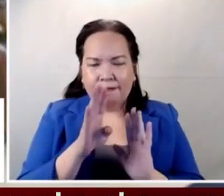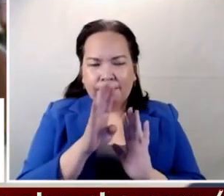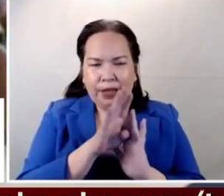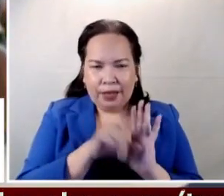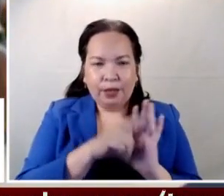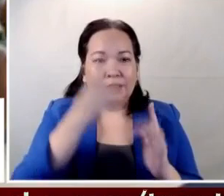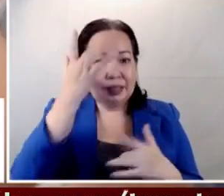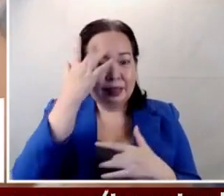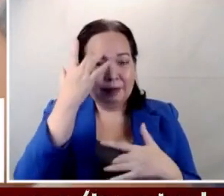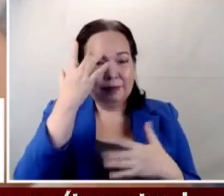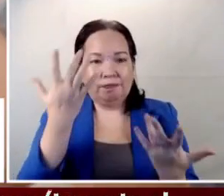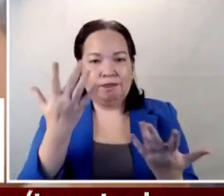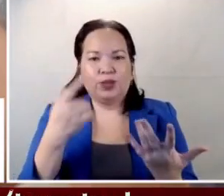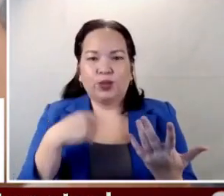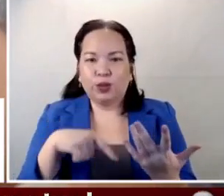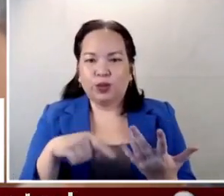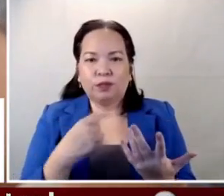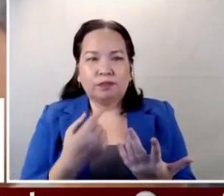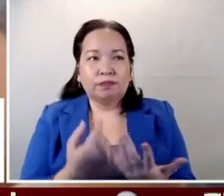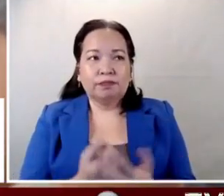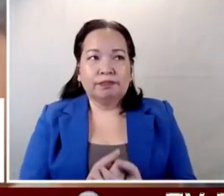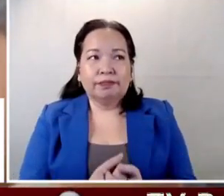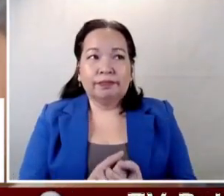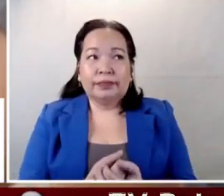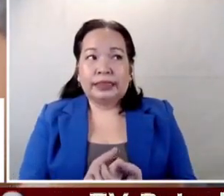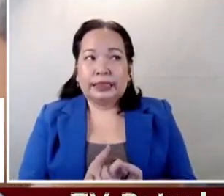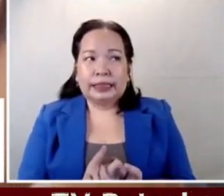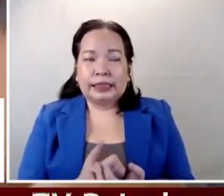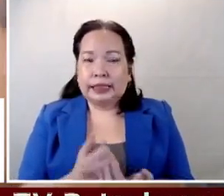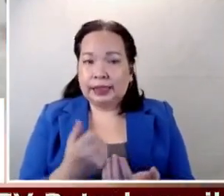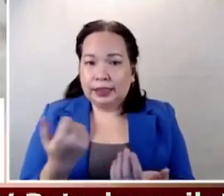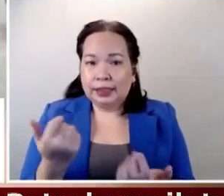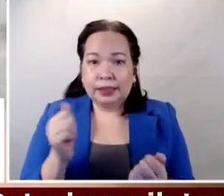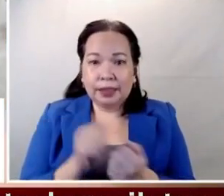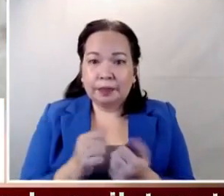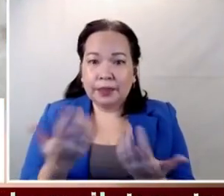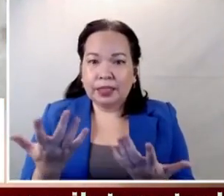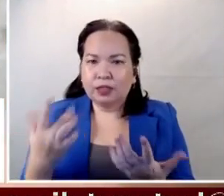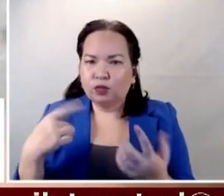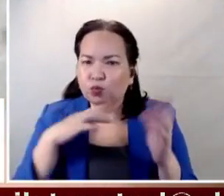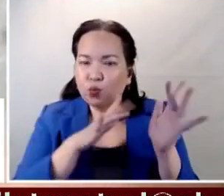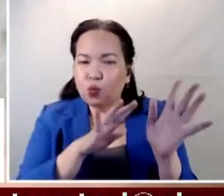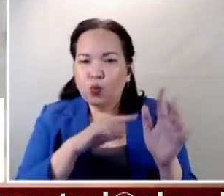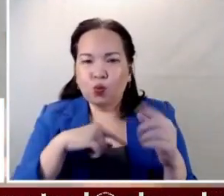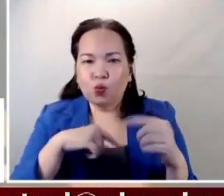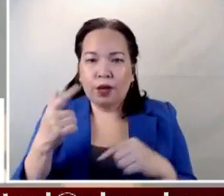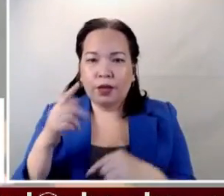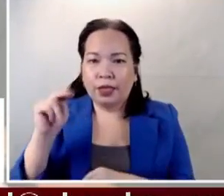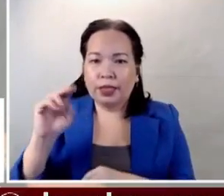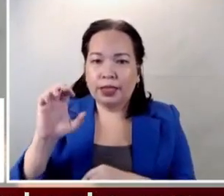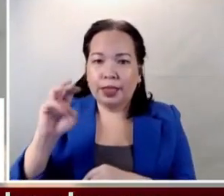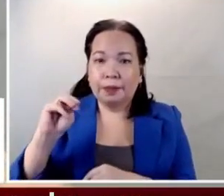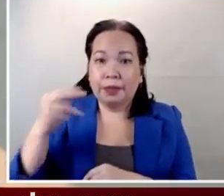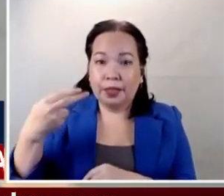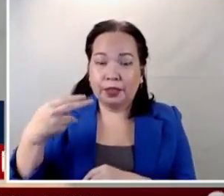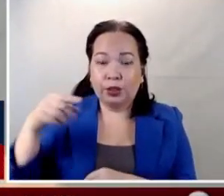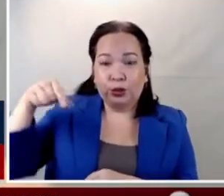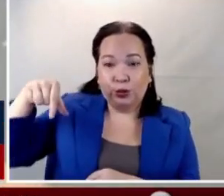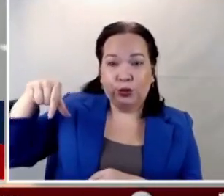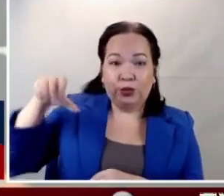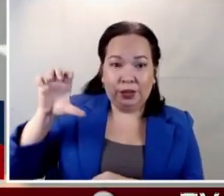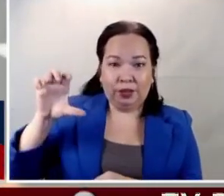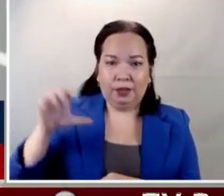gustong magpabakuna at kanilang magulang o guardian sa National Children's Hospital sa Quezon City. Kasi nakakatakot po eh,